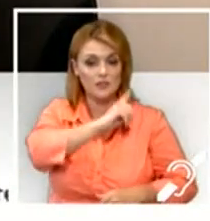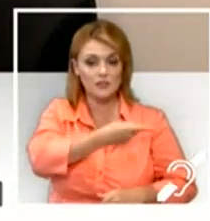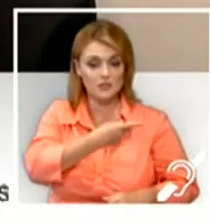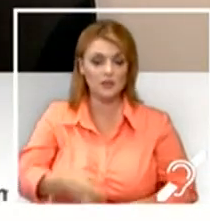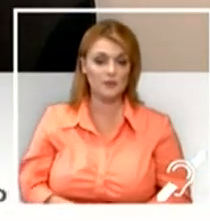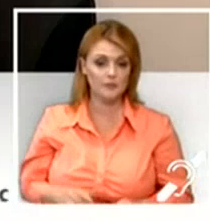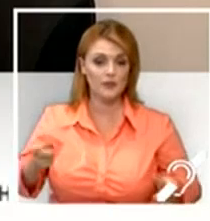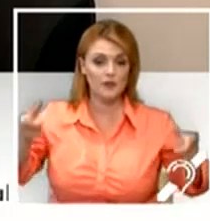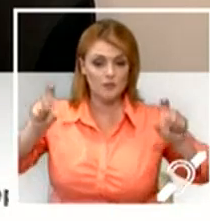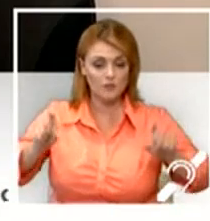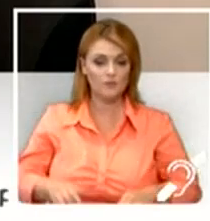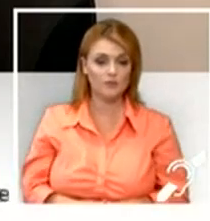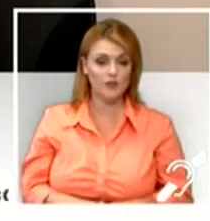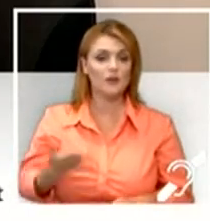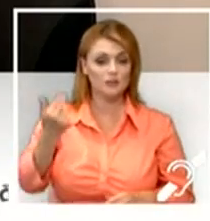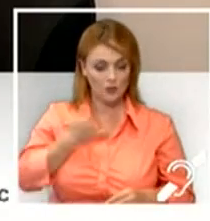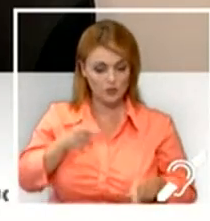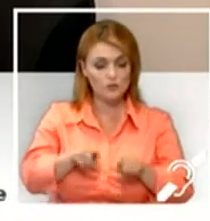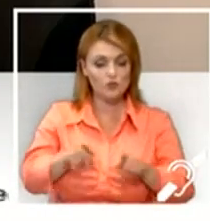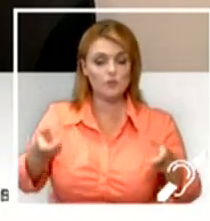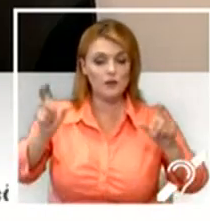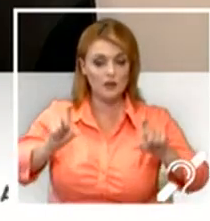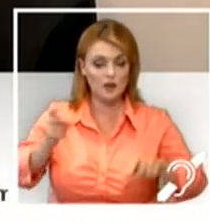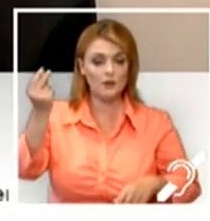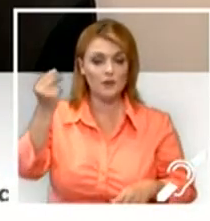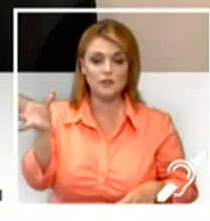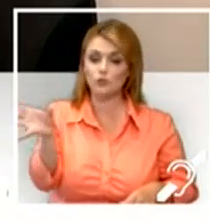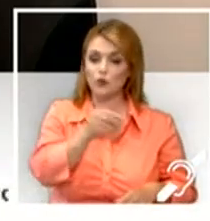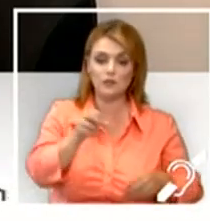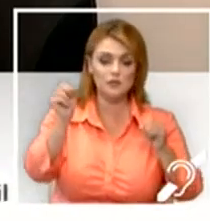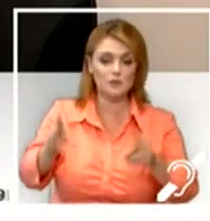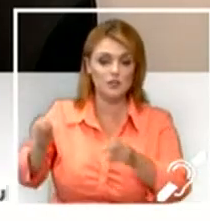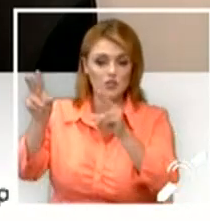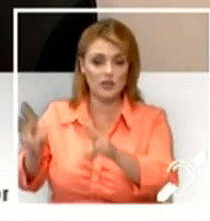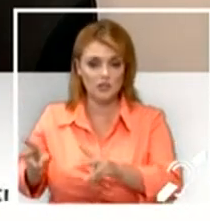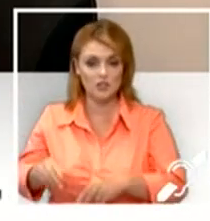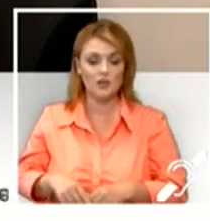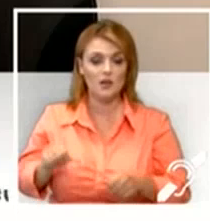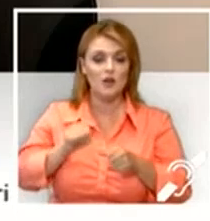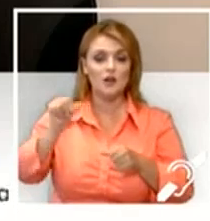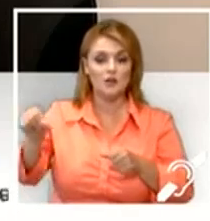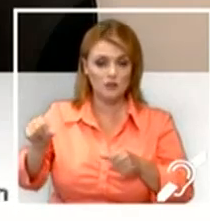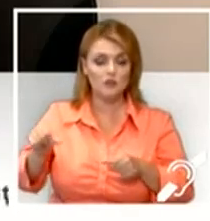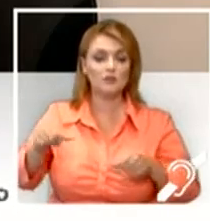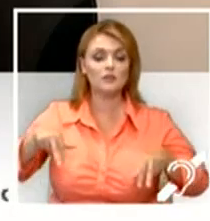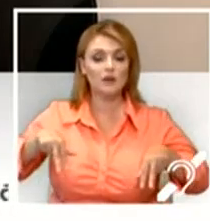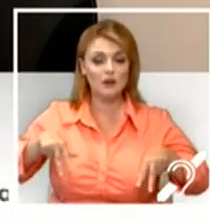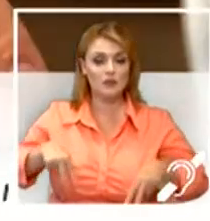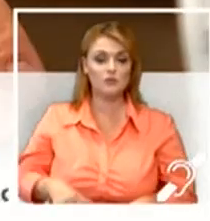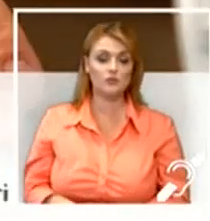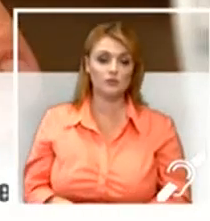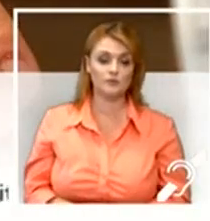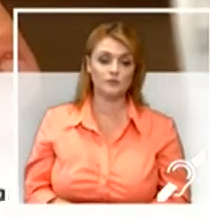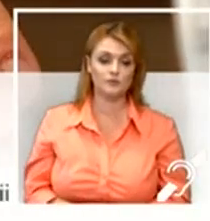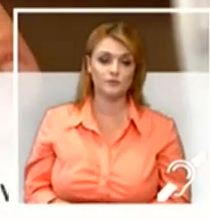s-au majorat taxele de studii la toate specialitățile, cu excepție pedagogiei dansului și